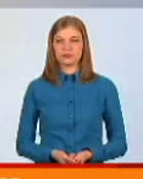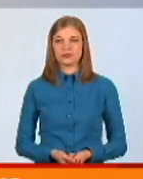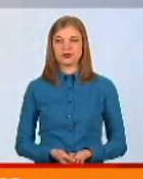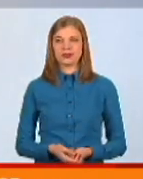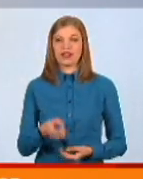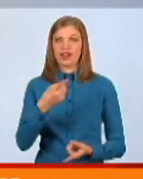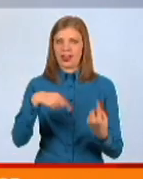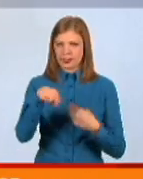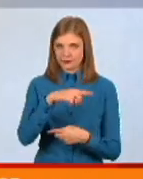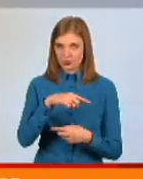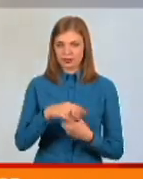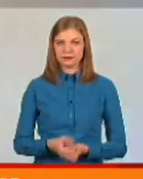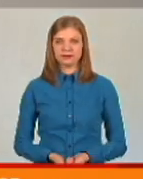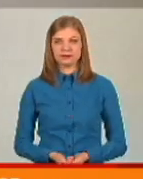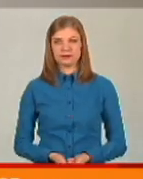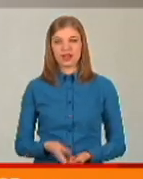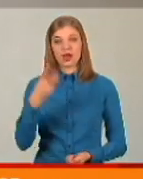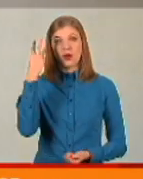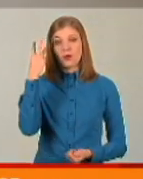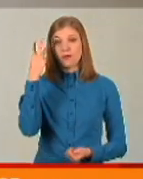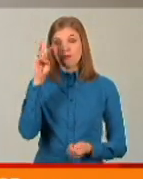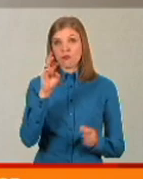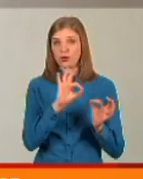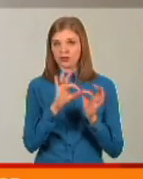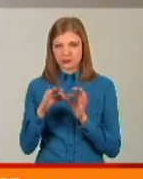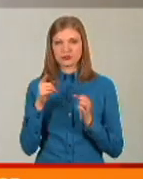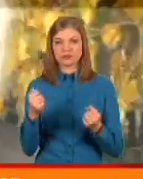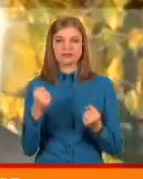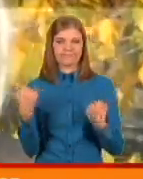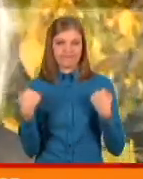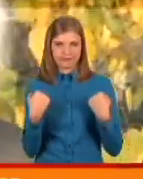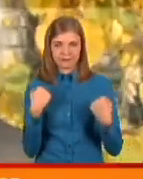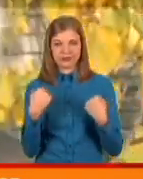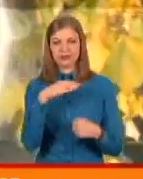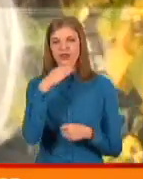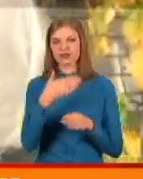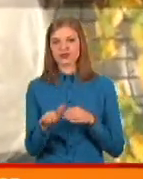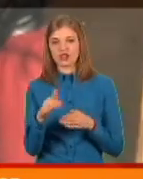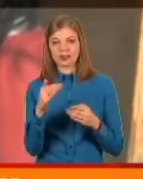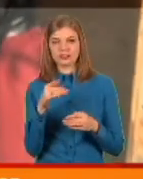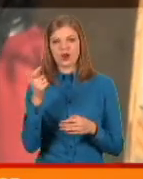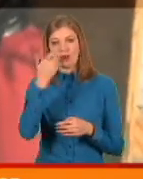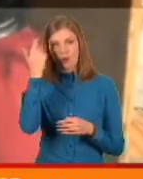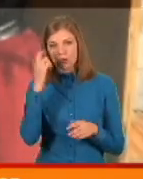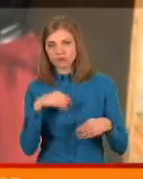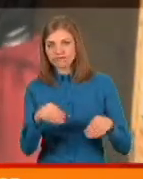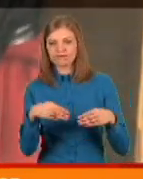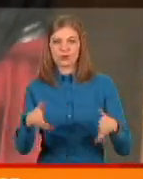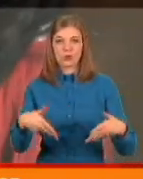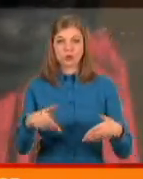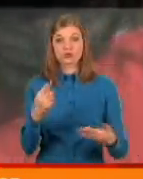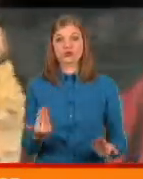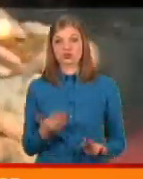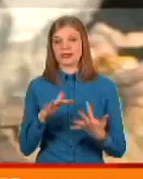допустимо, розворот. Модельну форму Лариса підтримує фізичними вправами, левова частка яких – господарство та город, бо